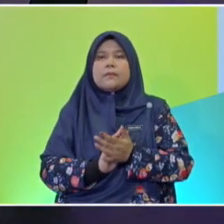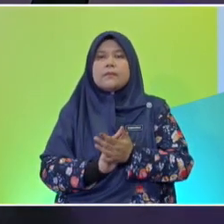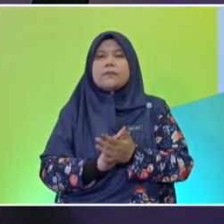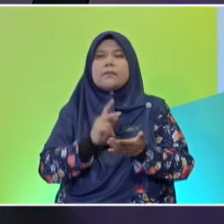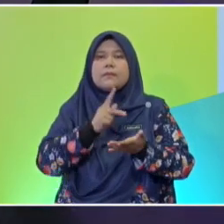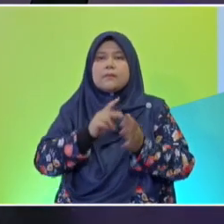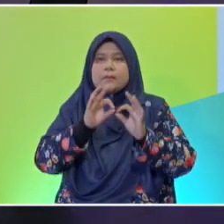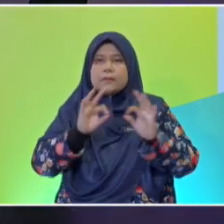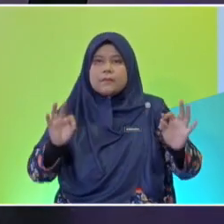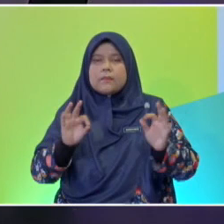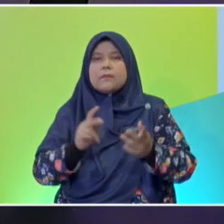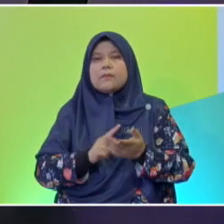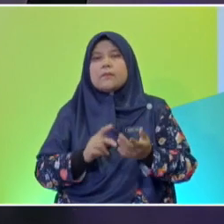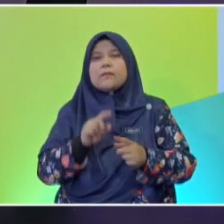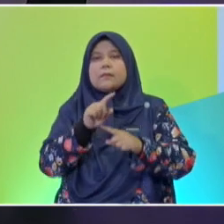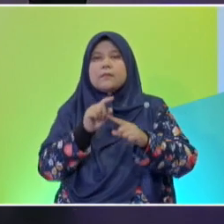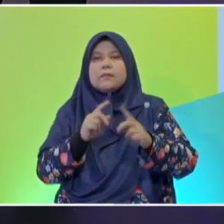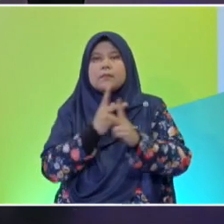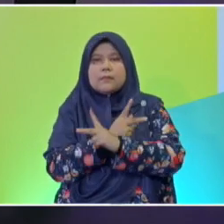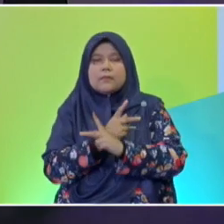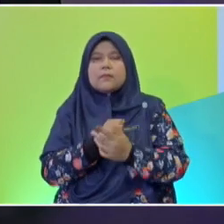kadaran dan juga kaidah bendera